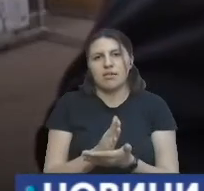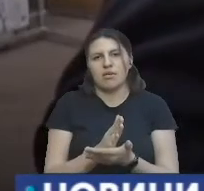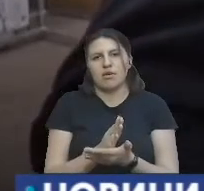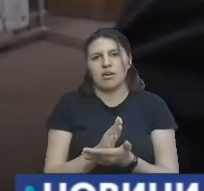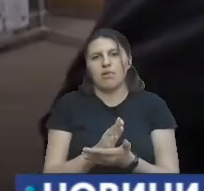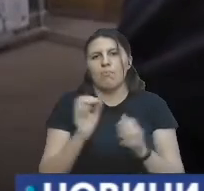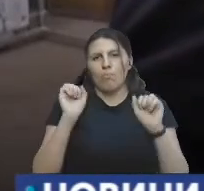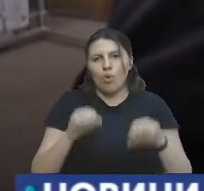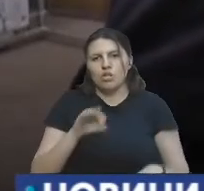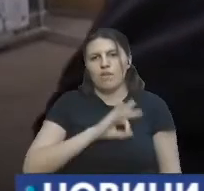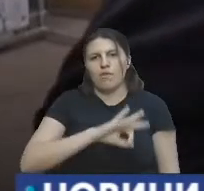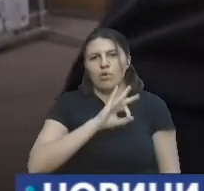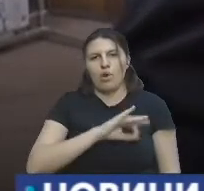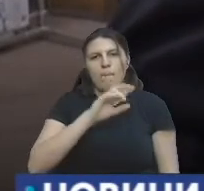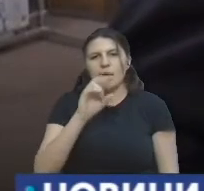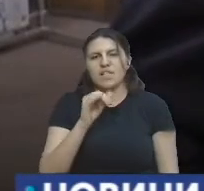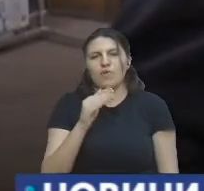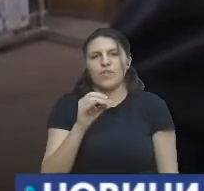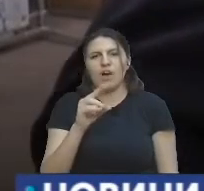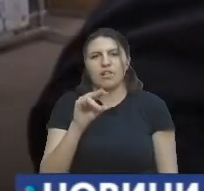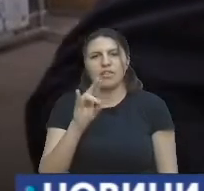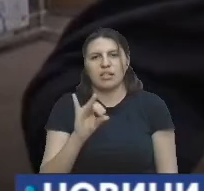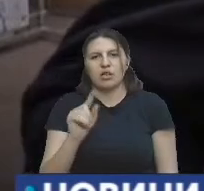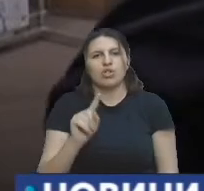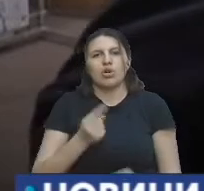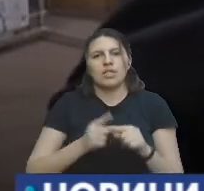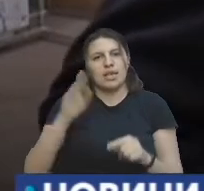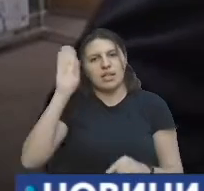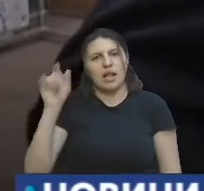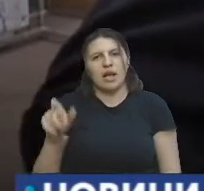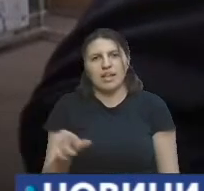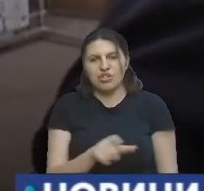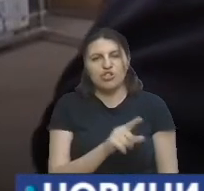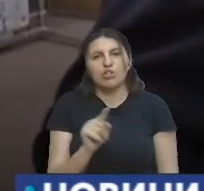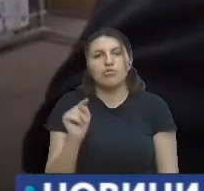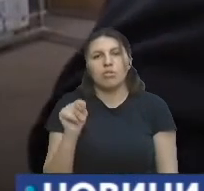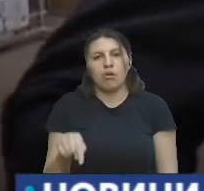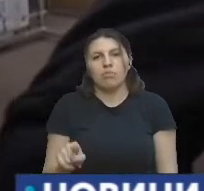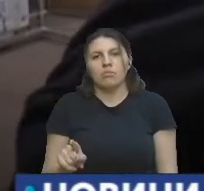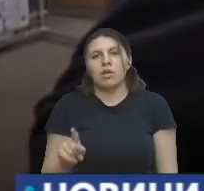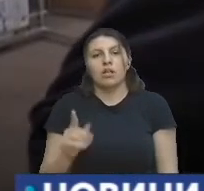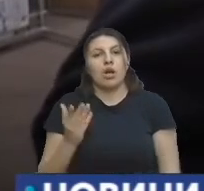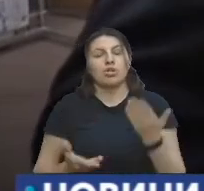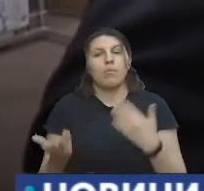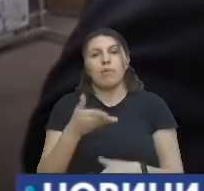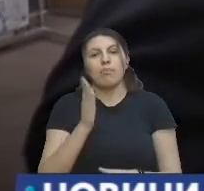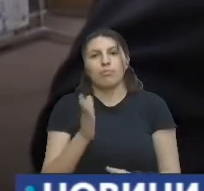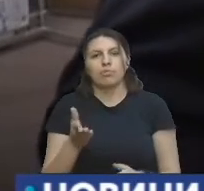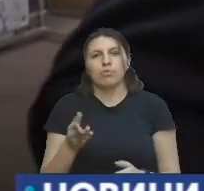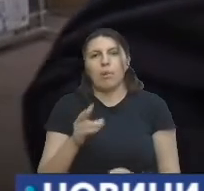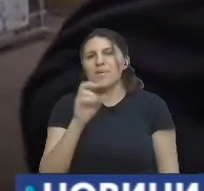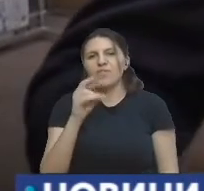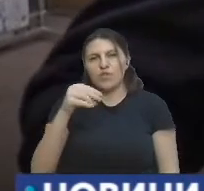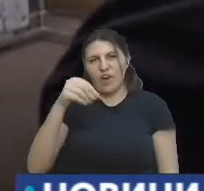використовувати безфосфатні. Що це дає для річки? Тобто, якщо ми перейдемо на безфосфатні